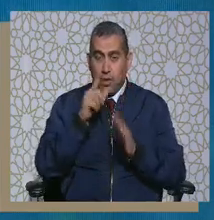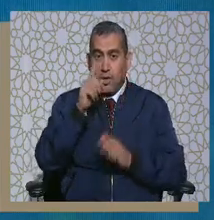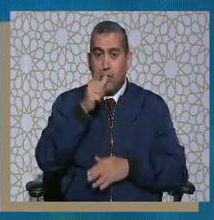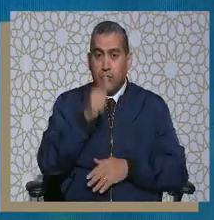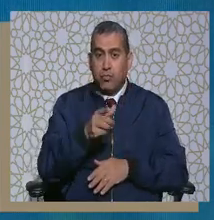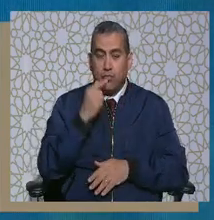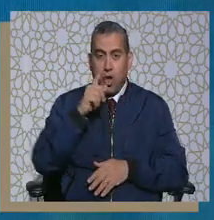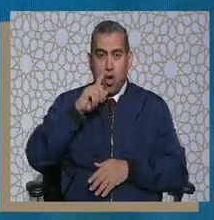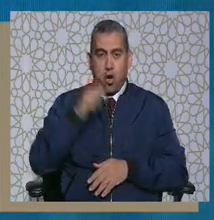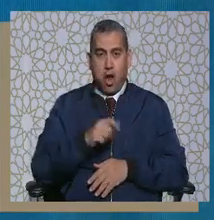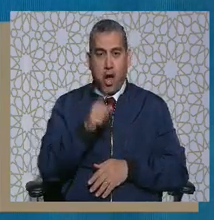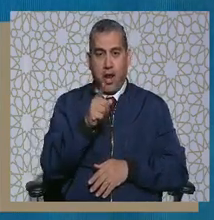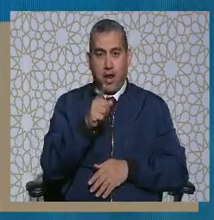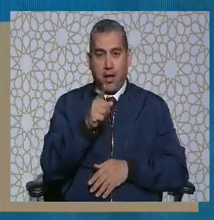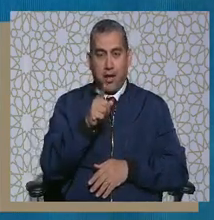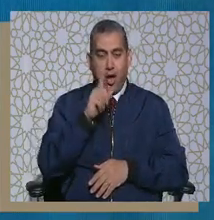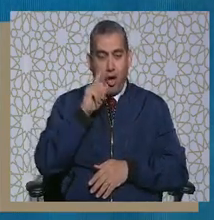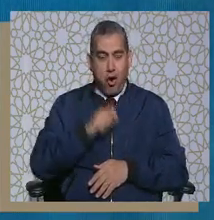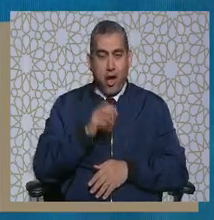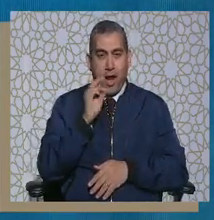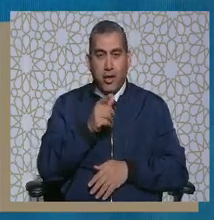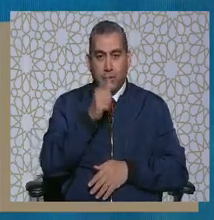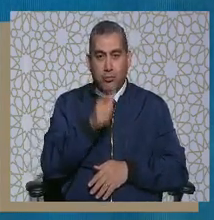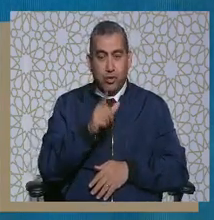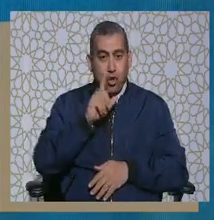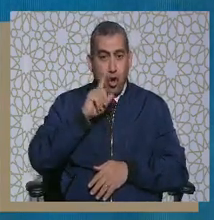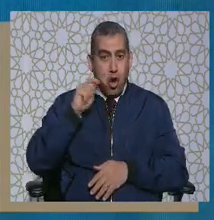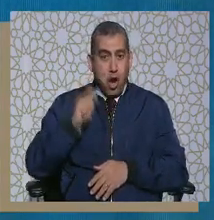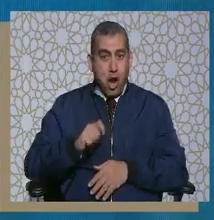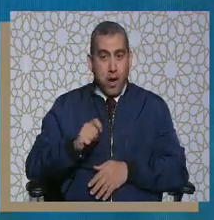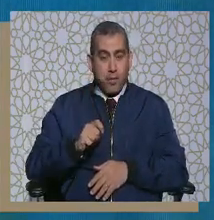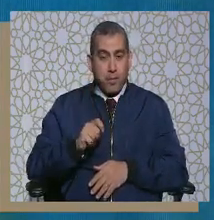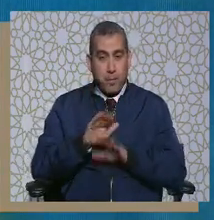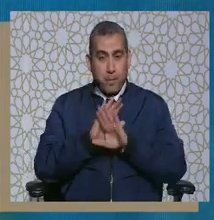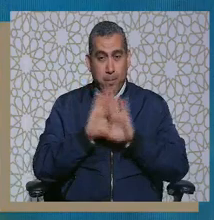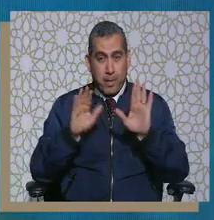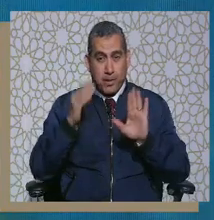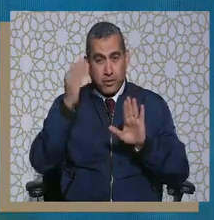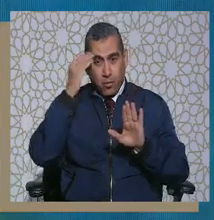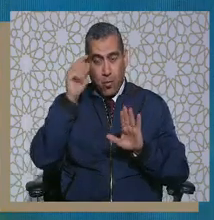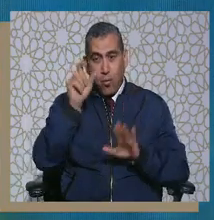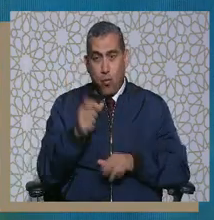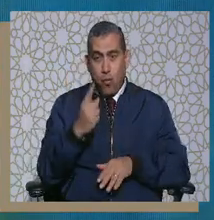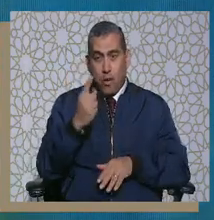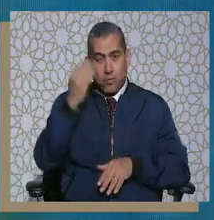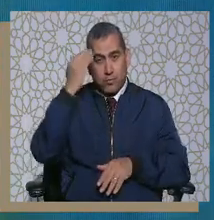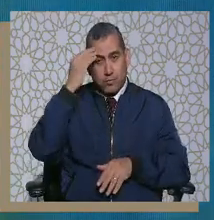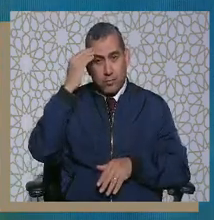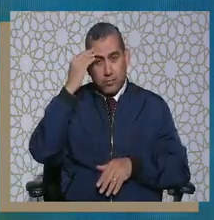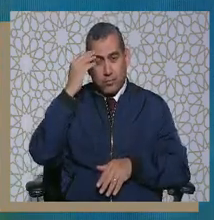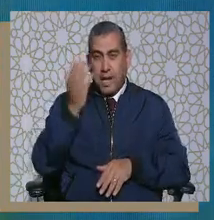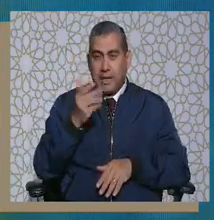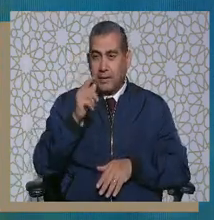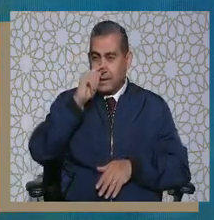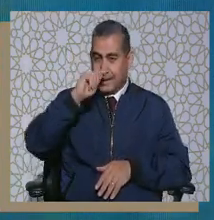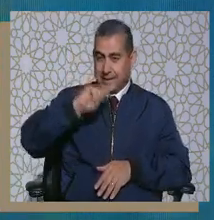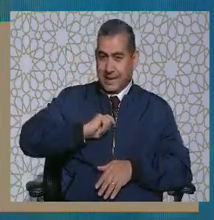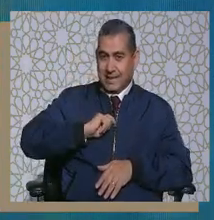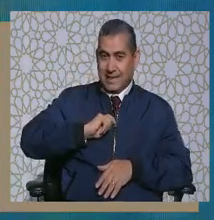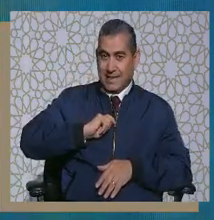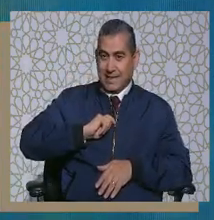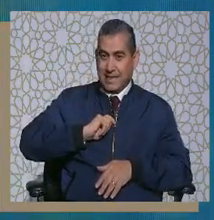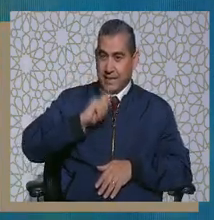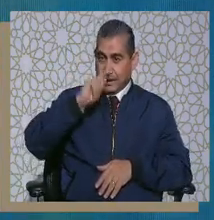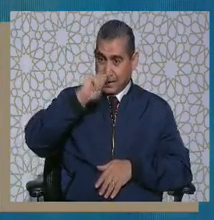باسم الرجوله الرجوله مش بس ان الواحد لما حد ياذيه ياذيه